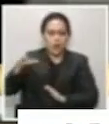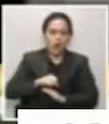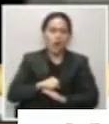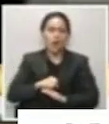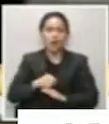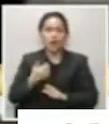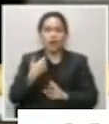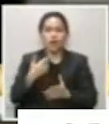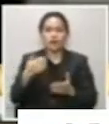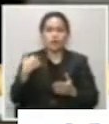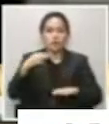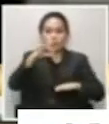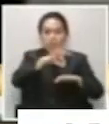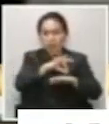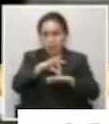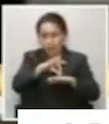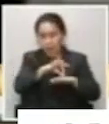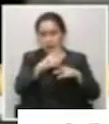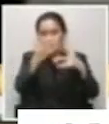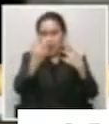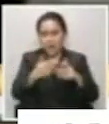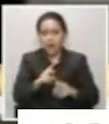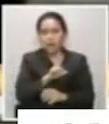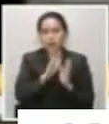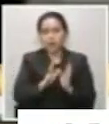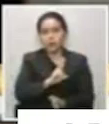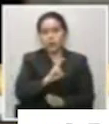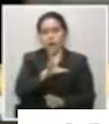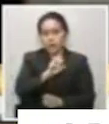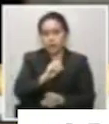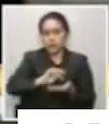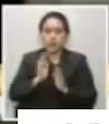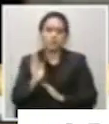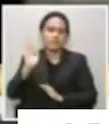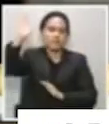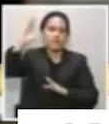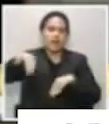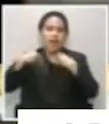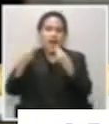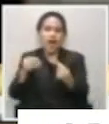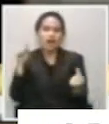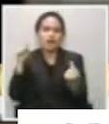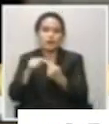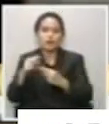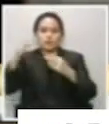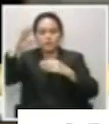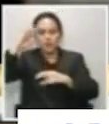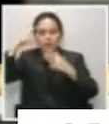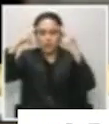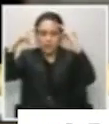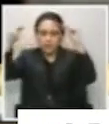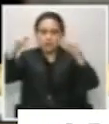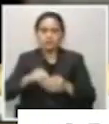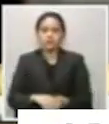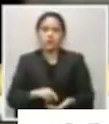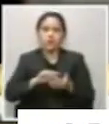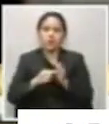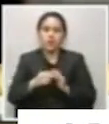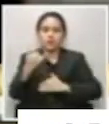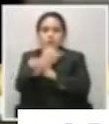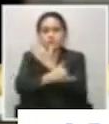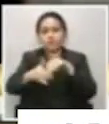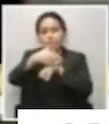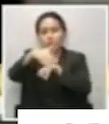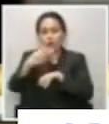เอกประยุทธ์ผู้แต่งตั้งต่างประเทศเขาก็มองออกว่าเราเป็นอารยะ